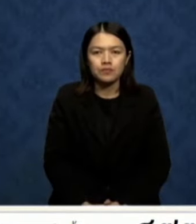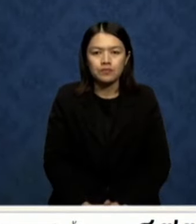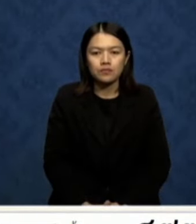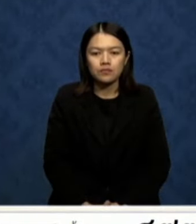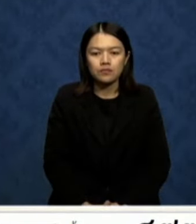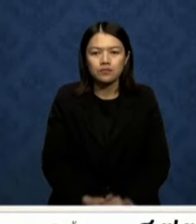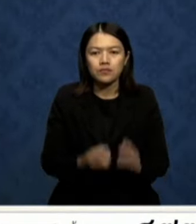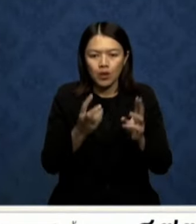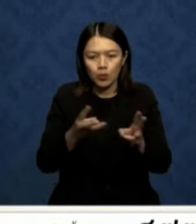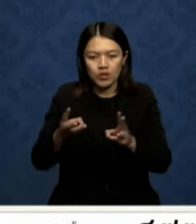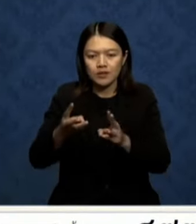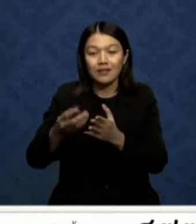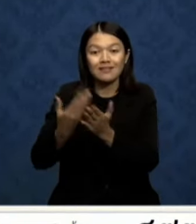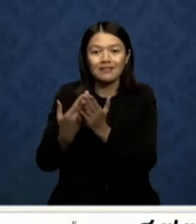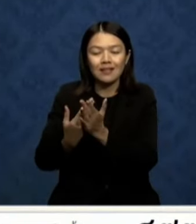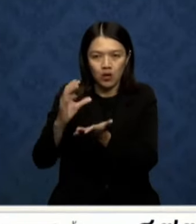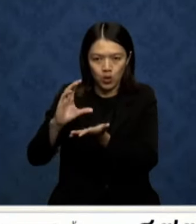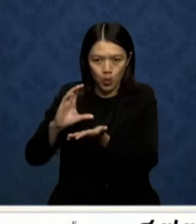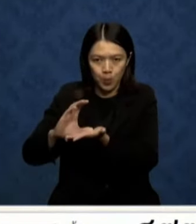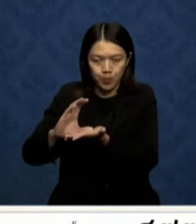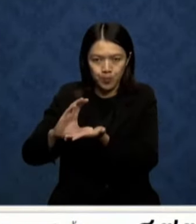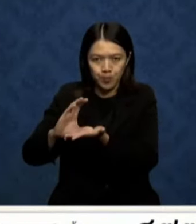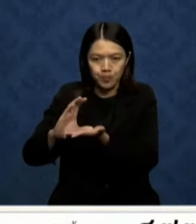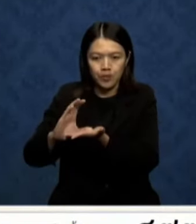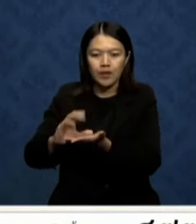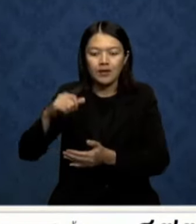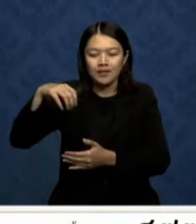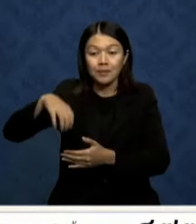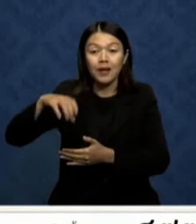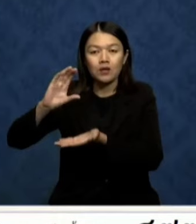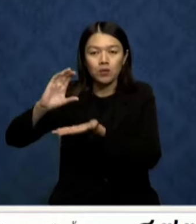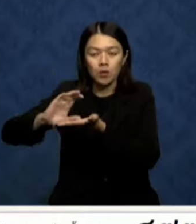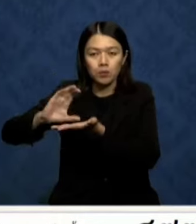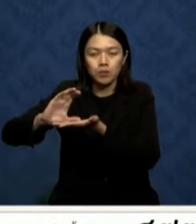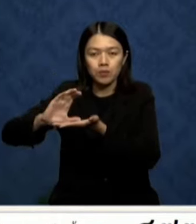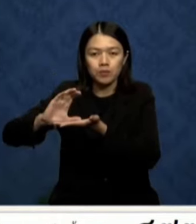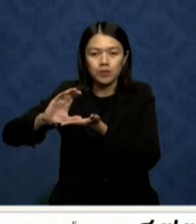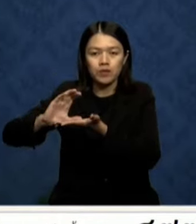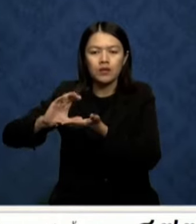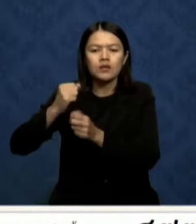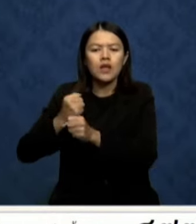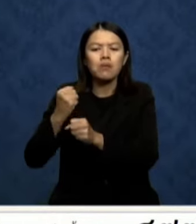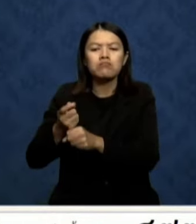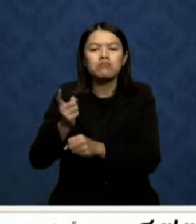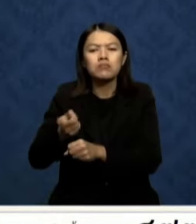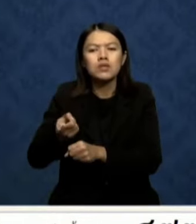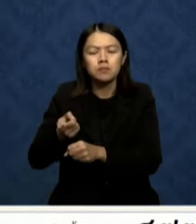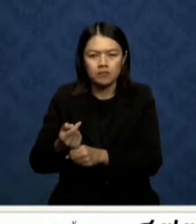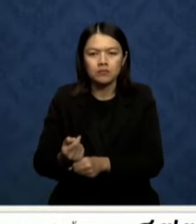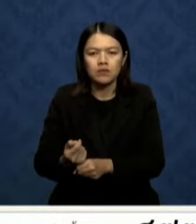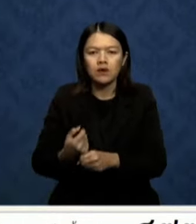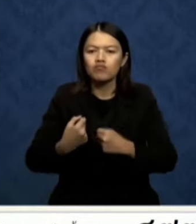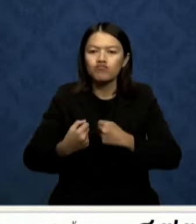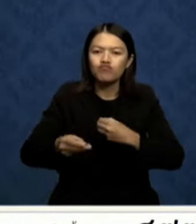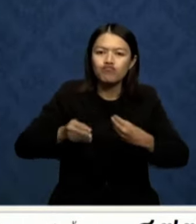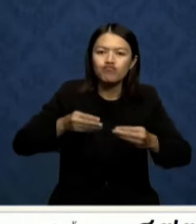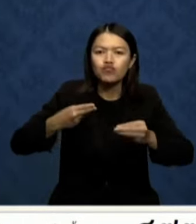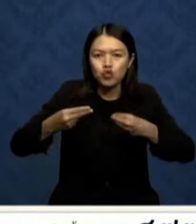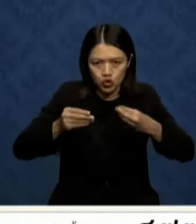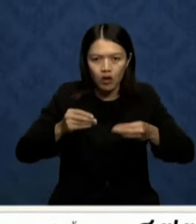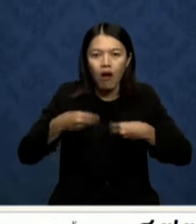วิธีการเขียนงบประมาณของทางสำนักงบประมาณที่กระทำเป็นปกติเพื่อให้เกิดความยืดหยุ่นนะ